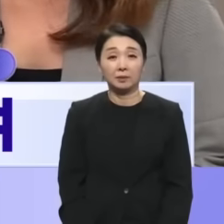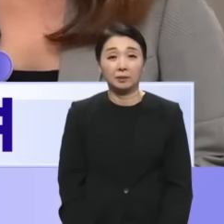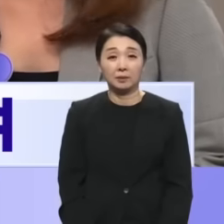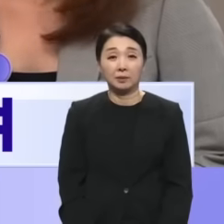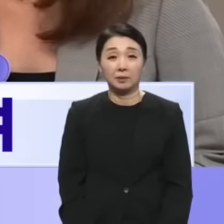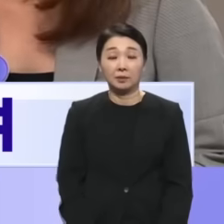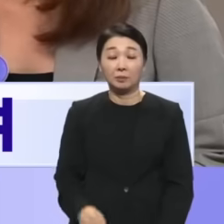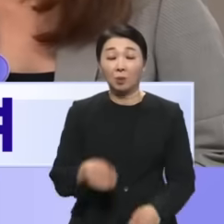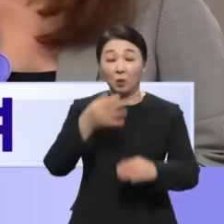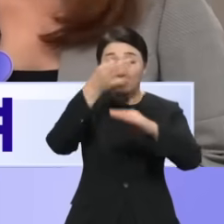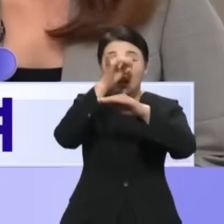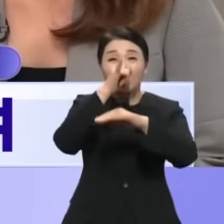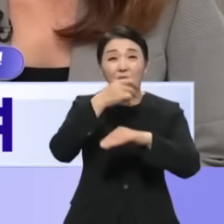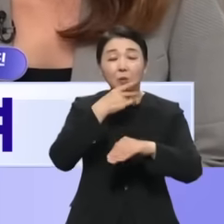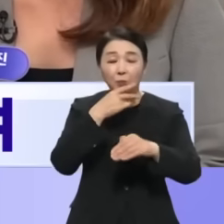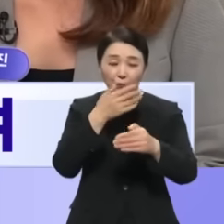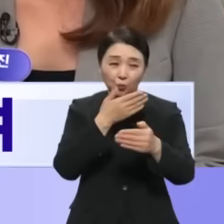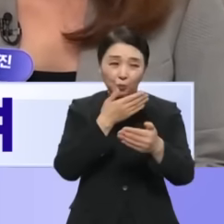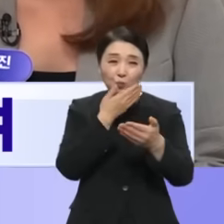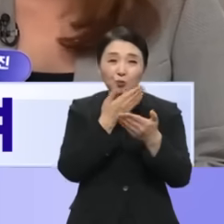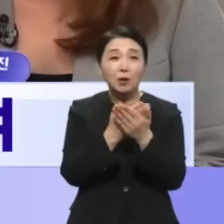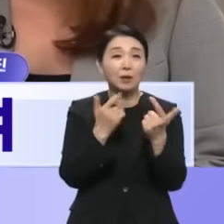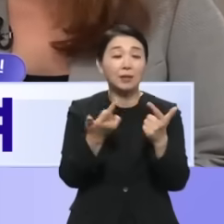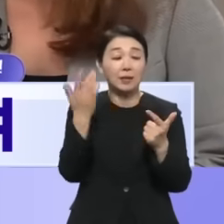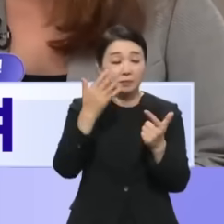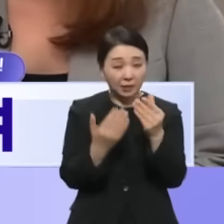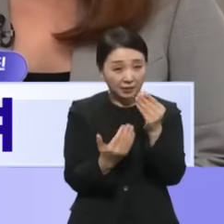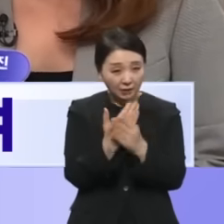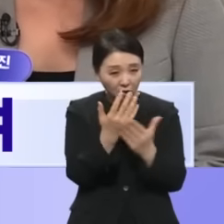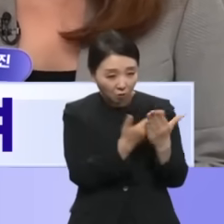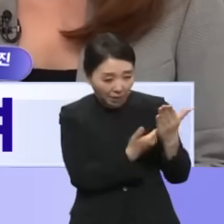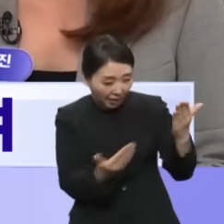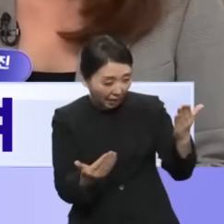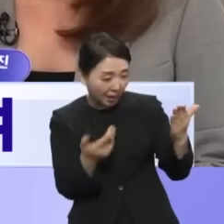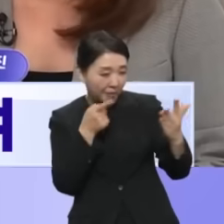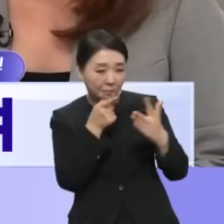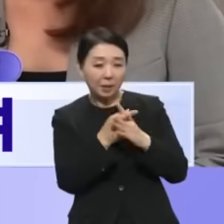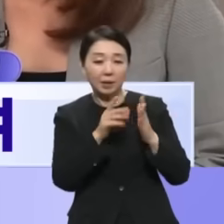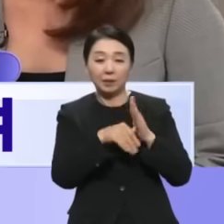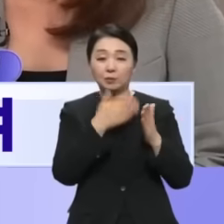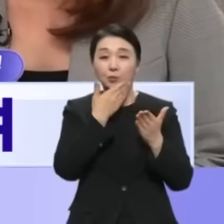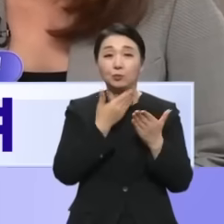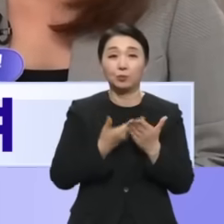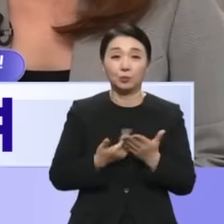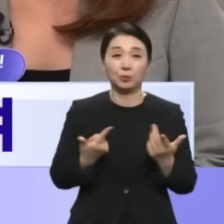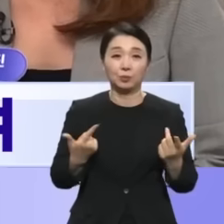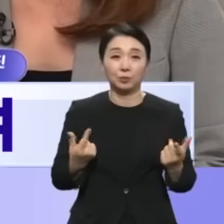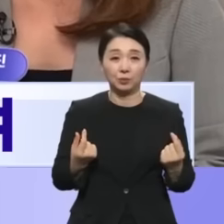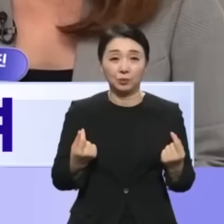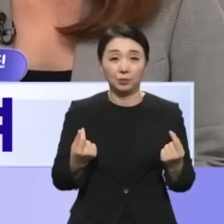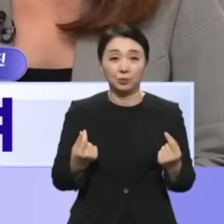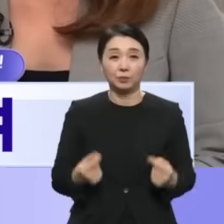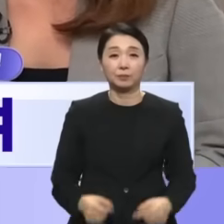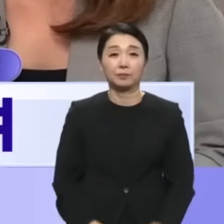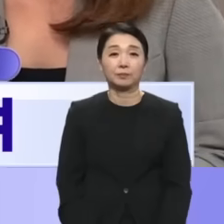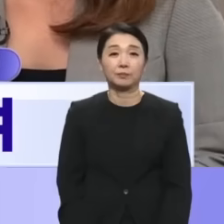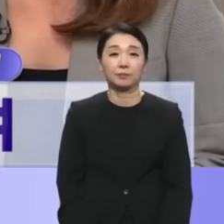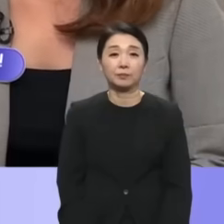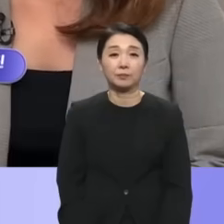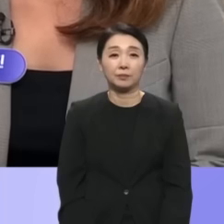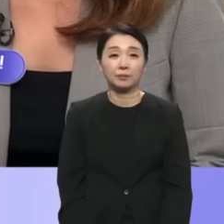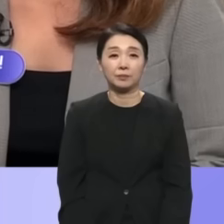할 수 없지만 사실상 사건 전체 맥락을 파악하는데 있어서는 상당히 중요한 부분으로 보여집니다 그리고